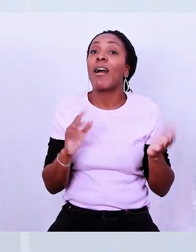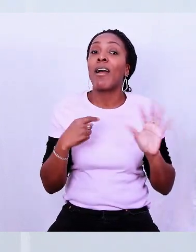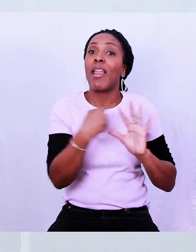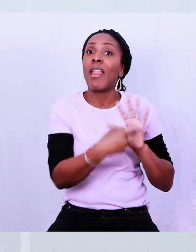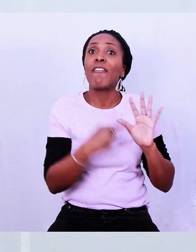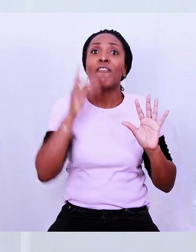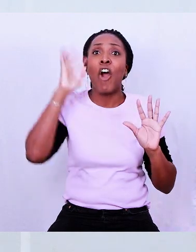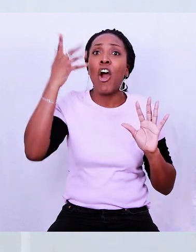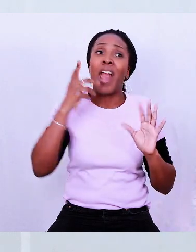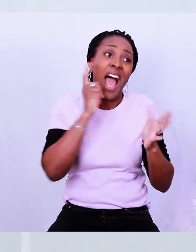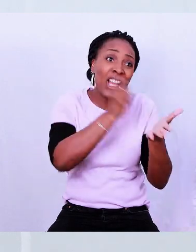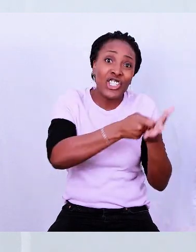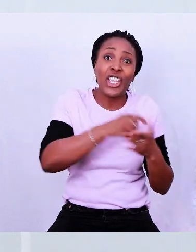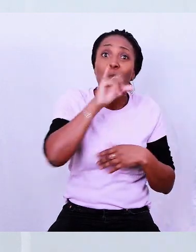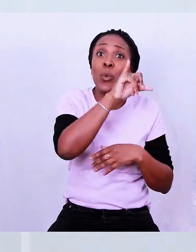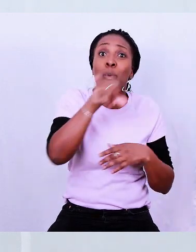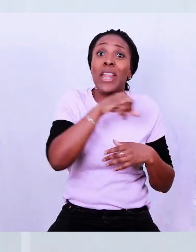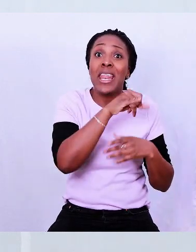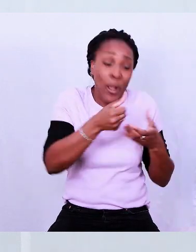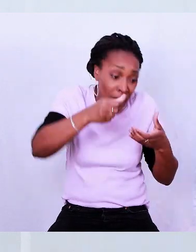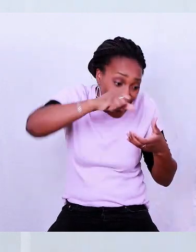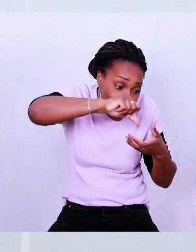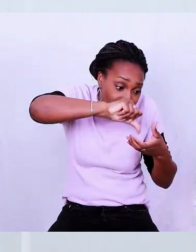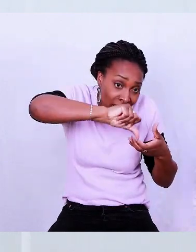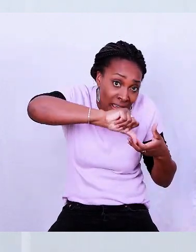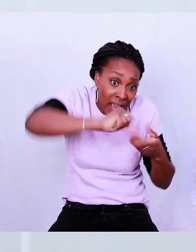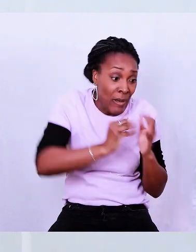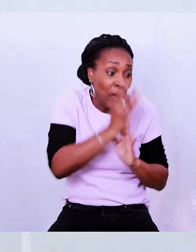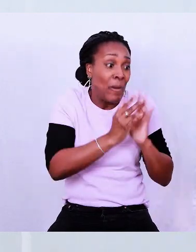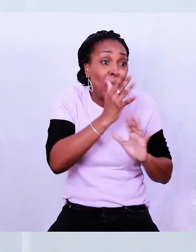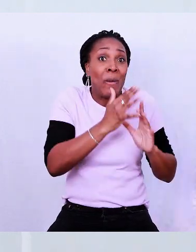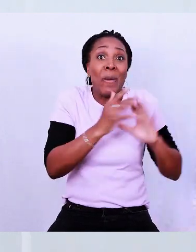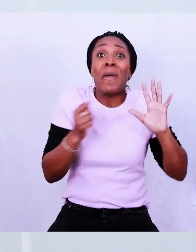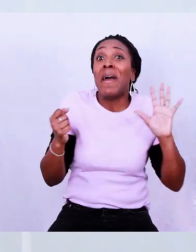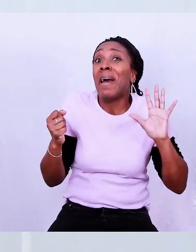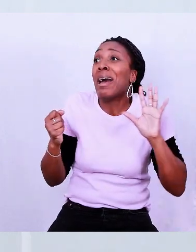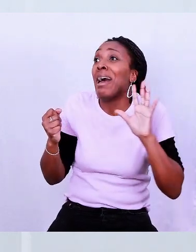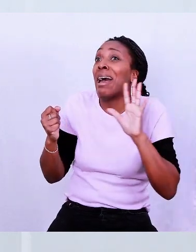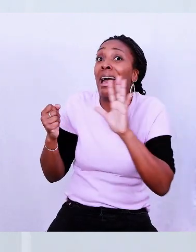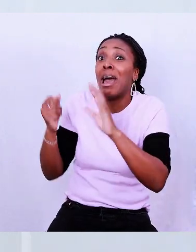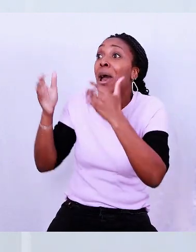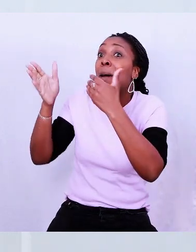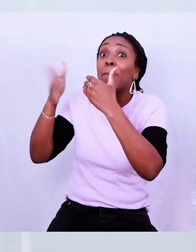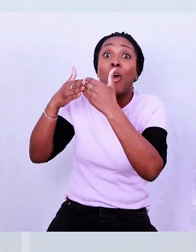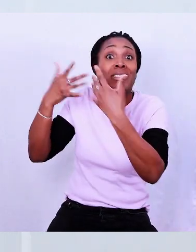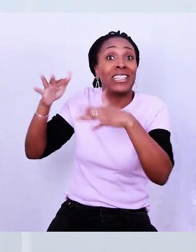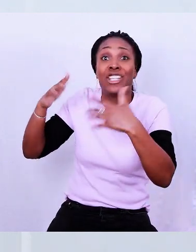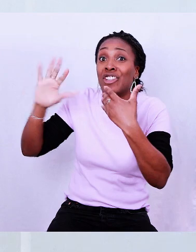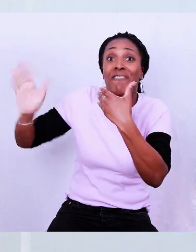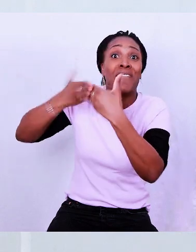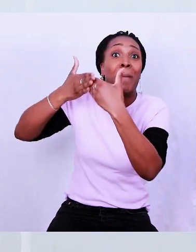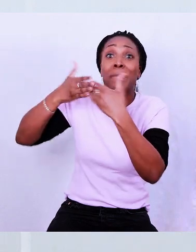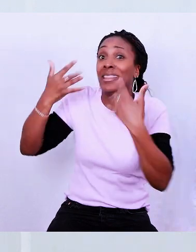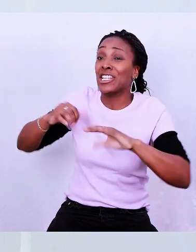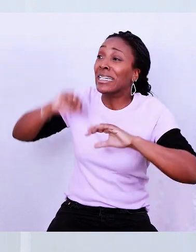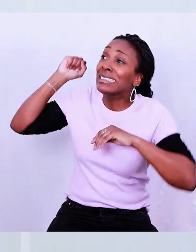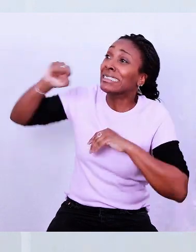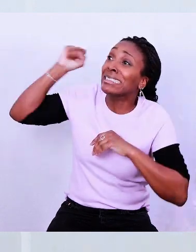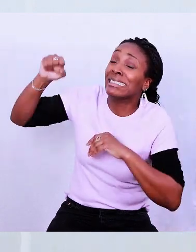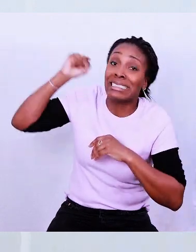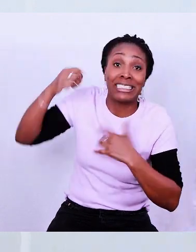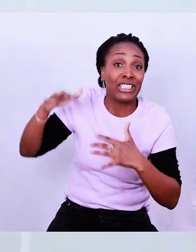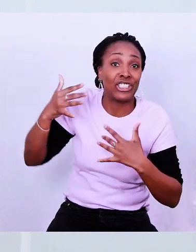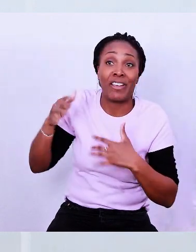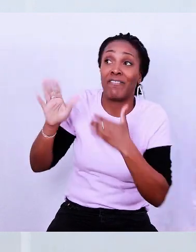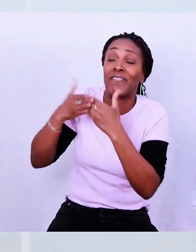ont couru acheter de l'huile, elles ont perdu du temps, c'est trop tard, la porte est déjà fermée. Et aujourd'hui, il y a un avertissement pour tous ceux qui écoutent cette